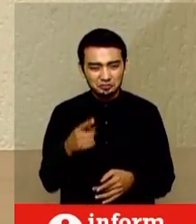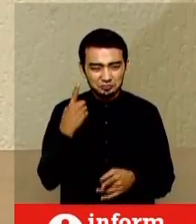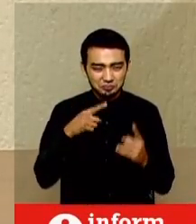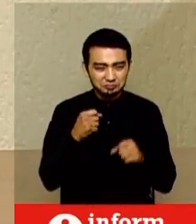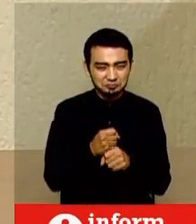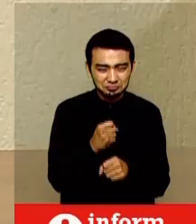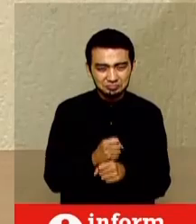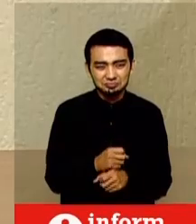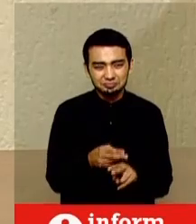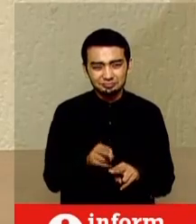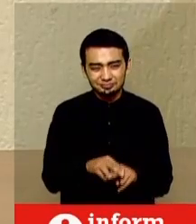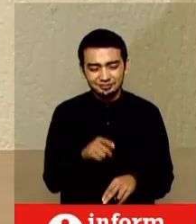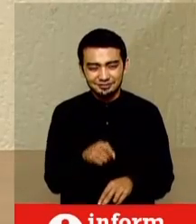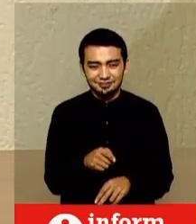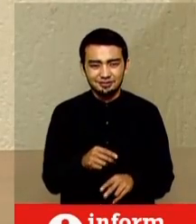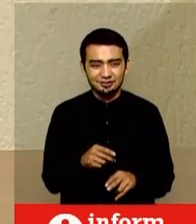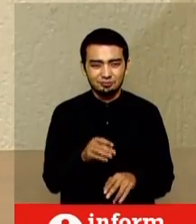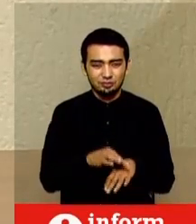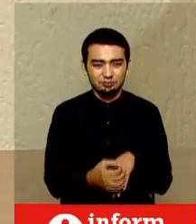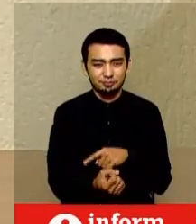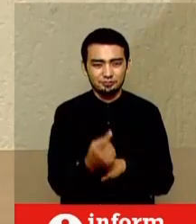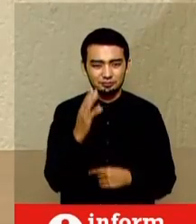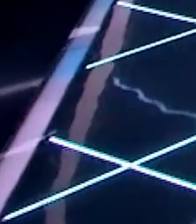приобретенное, это непосредственный источник.